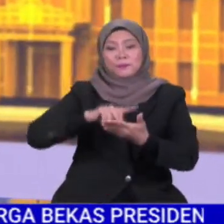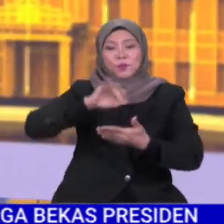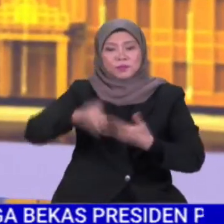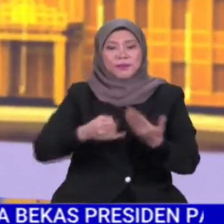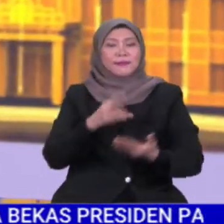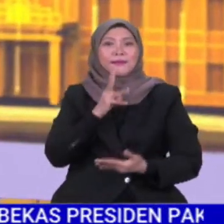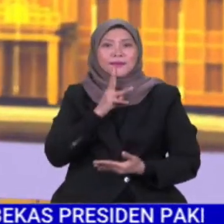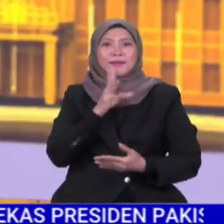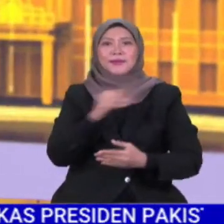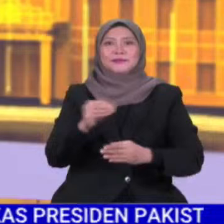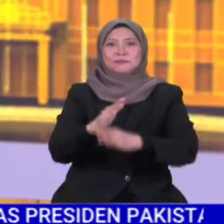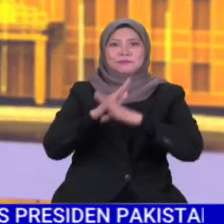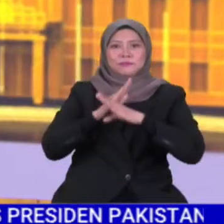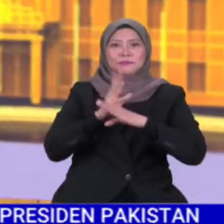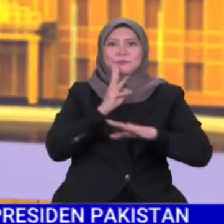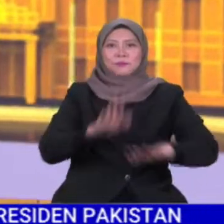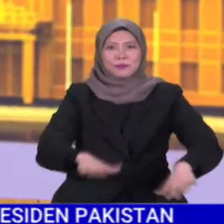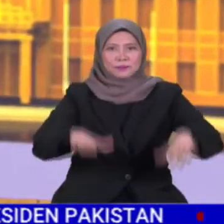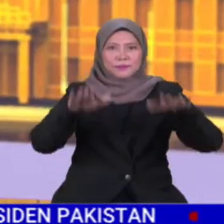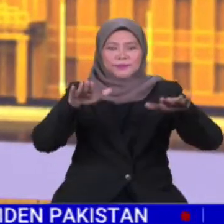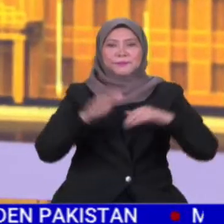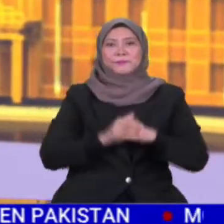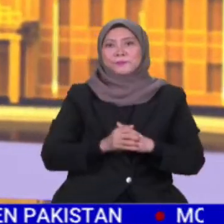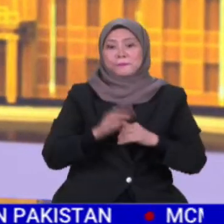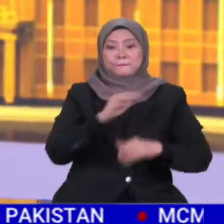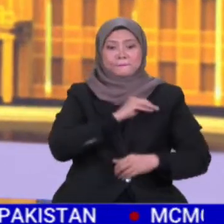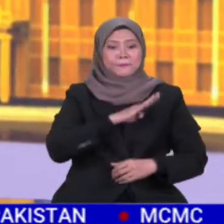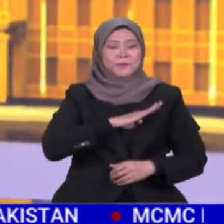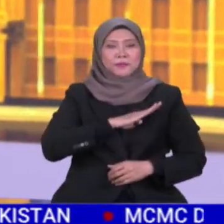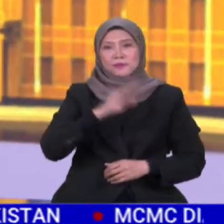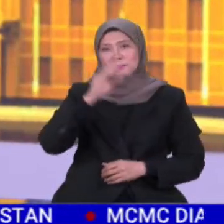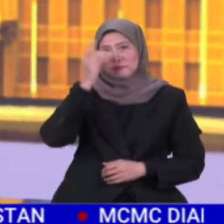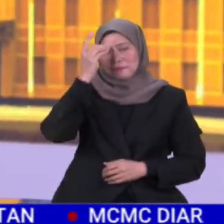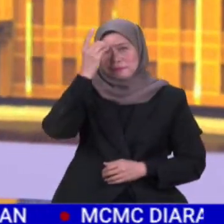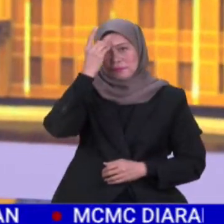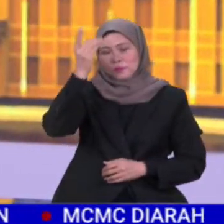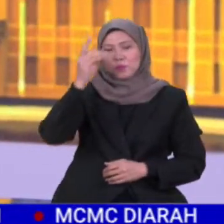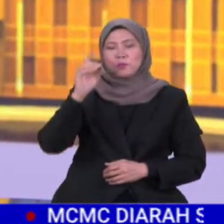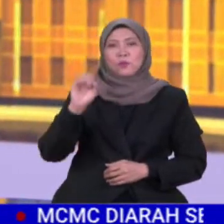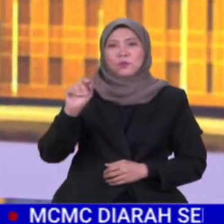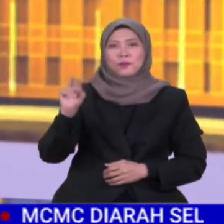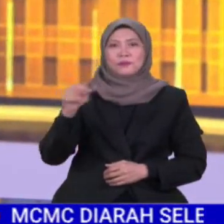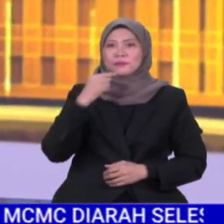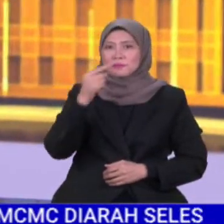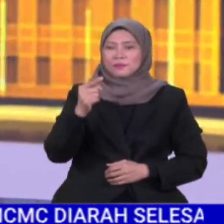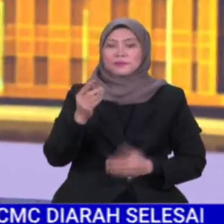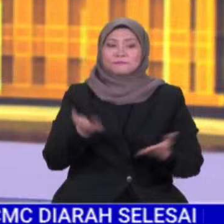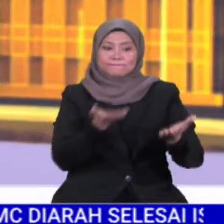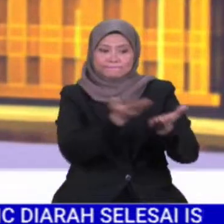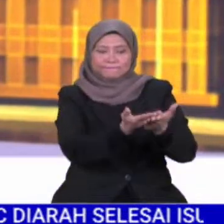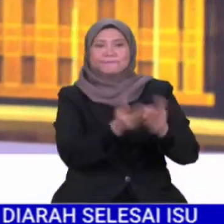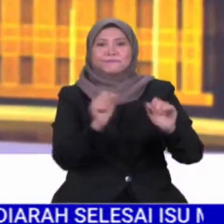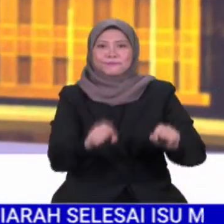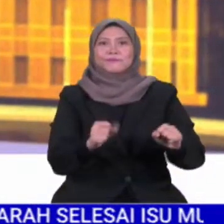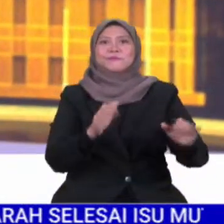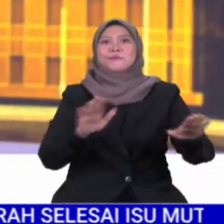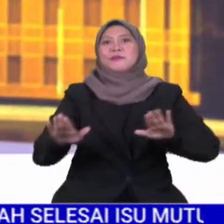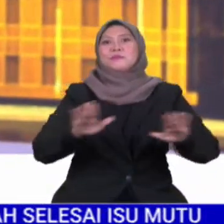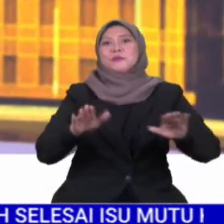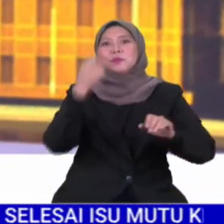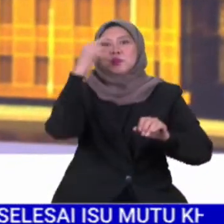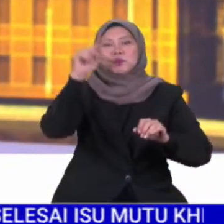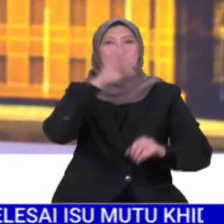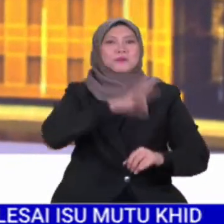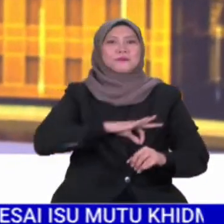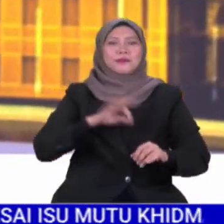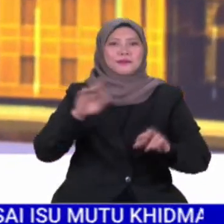rancangan tebatan banjir. Menteri Besar Dato' On Hafiz Ghazi berharap Kementerian Kewangan dapat mempertimbang untuk melaksanakannya demi manfaat